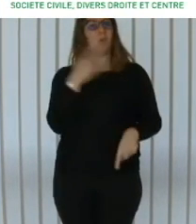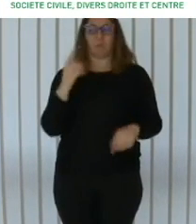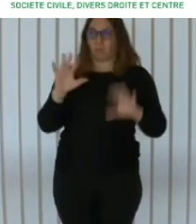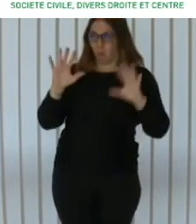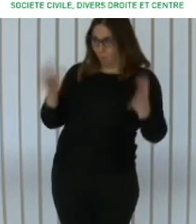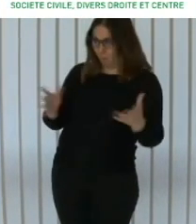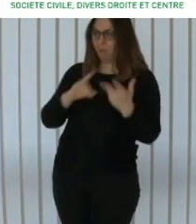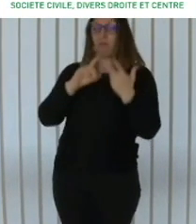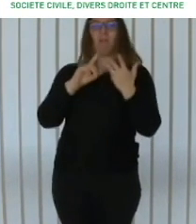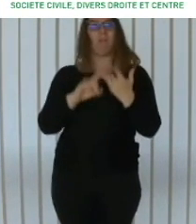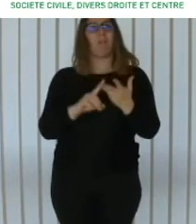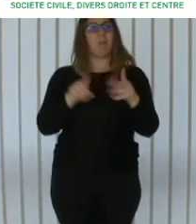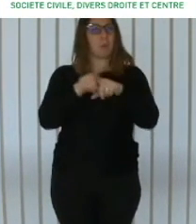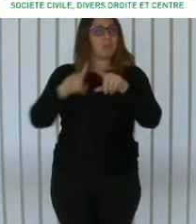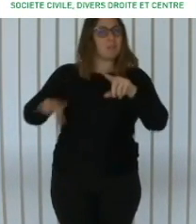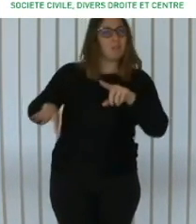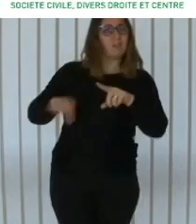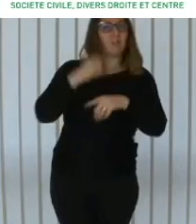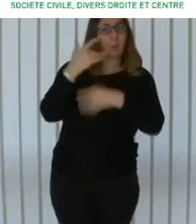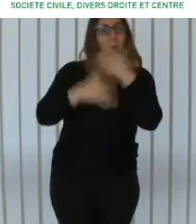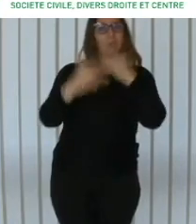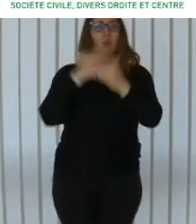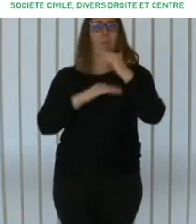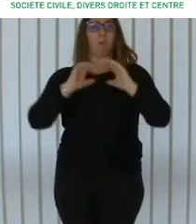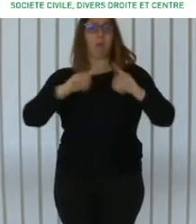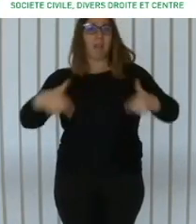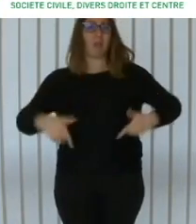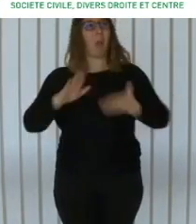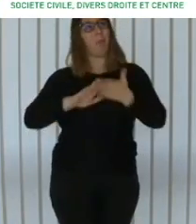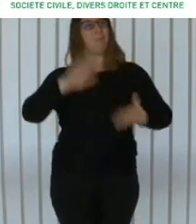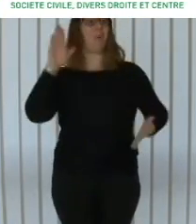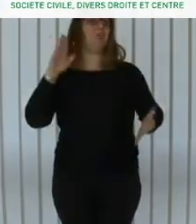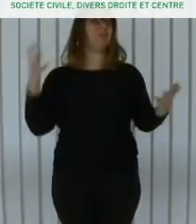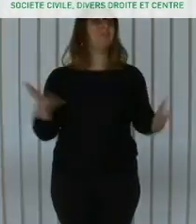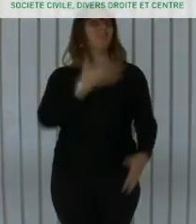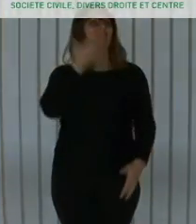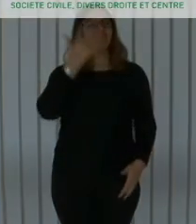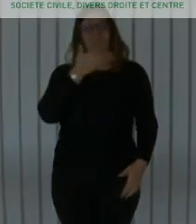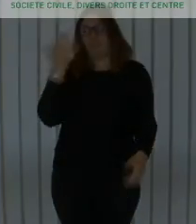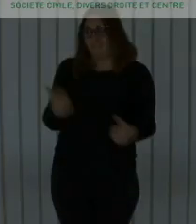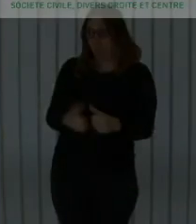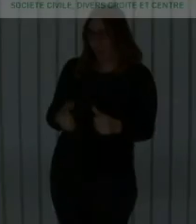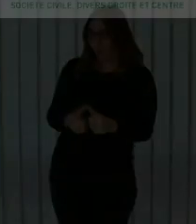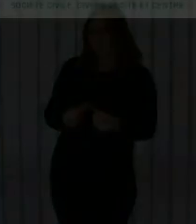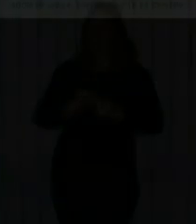financières pour rattraper votre retard sur votre plan école promis aux Grenoblois? Merci.